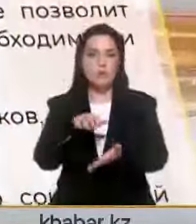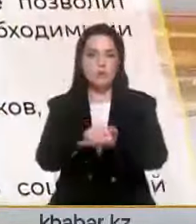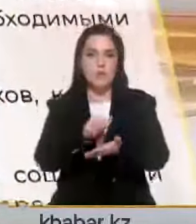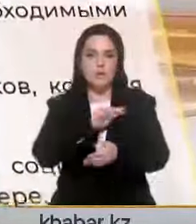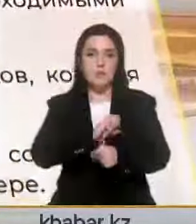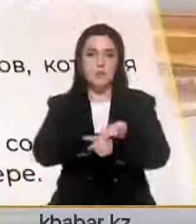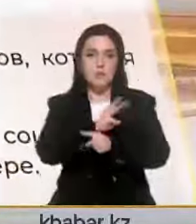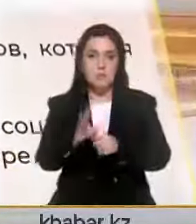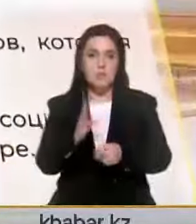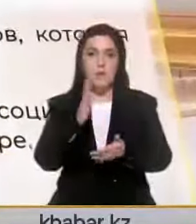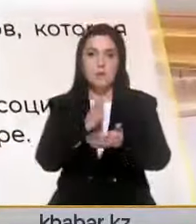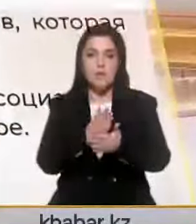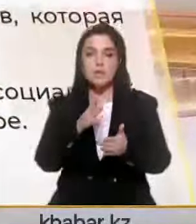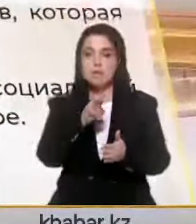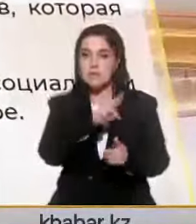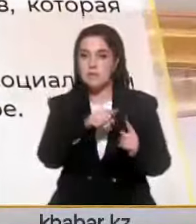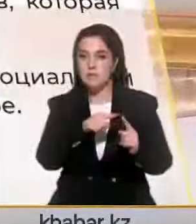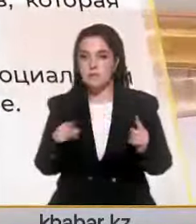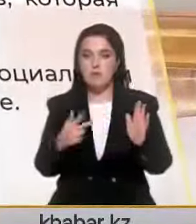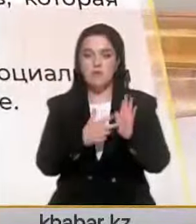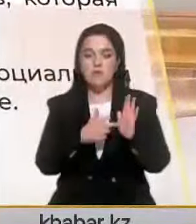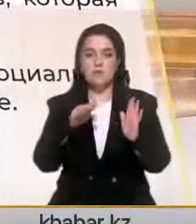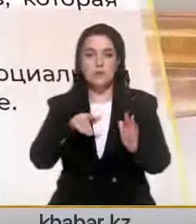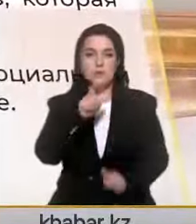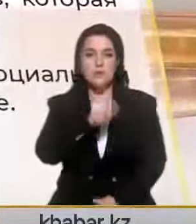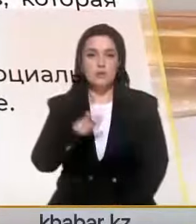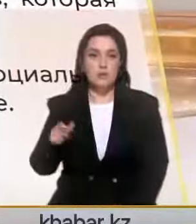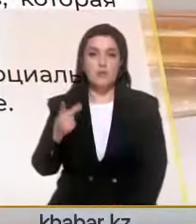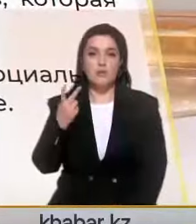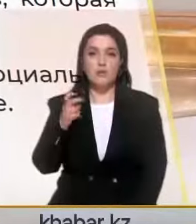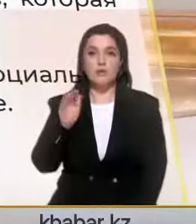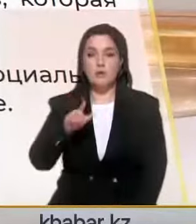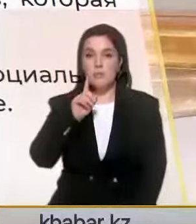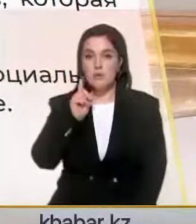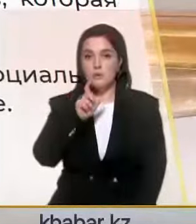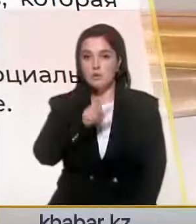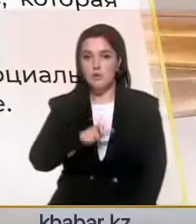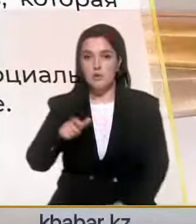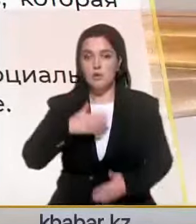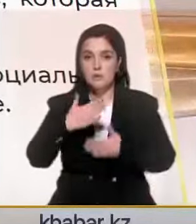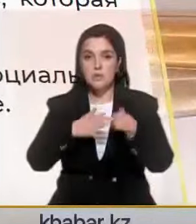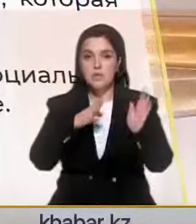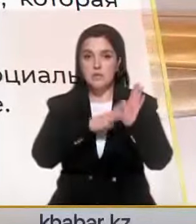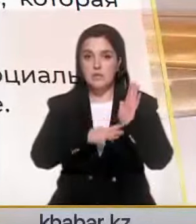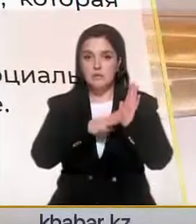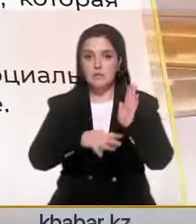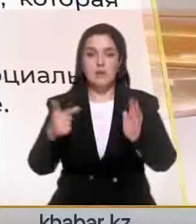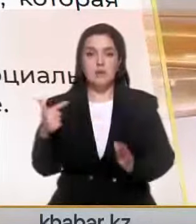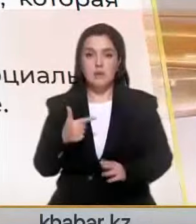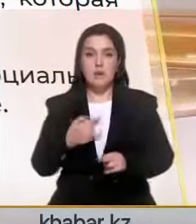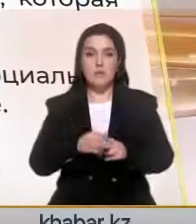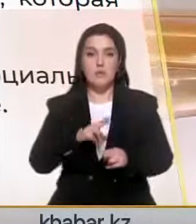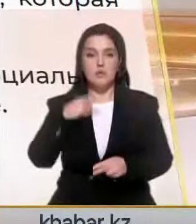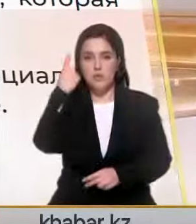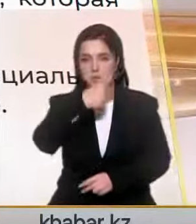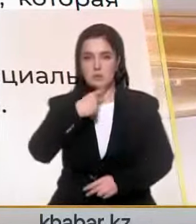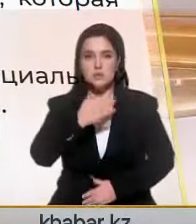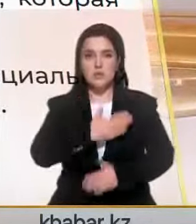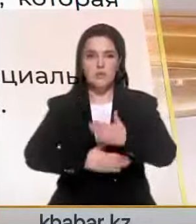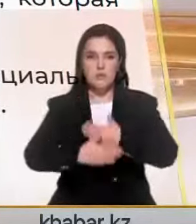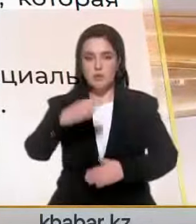года трудоустроена 800.000 человек включая более 200.000 молодых людей почти 9000 граждан в том числе лица с